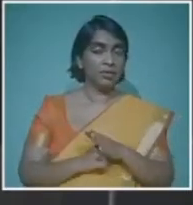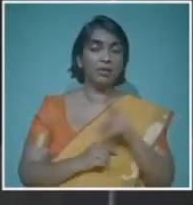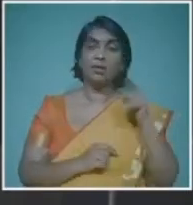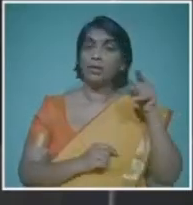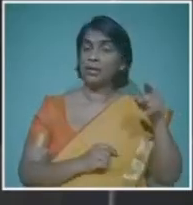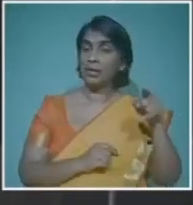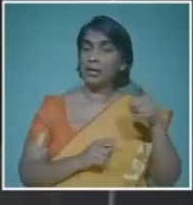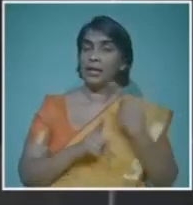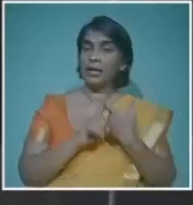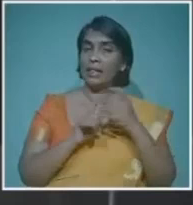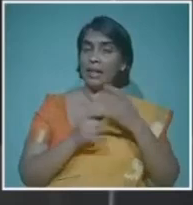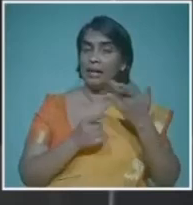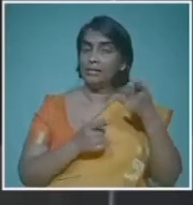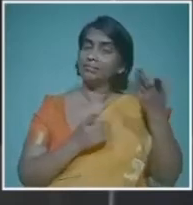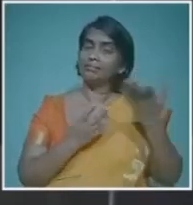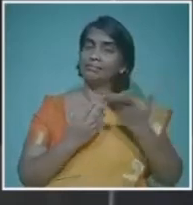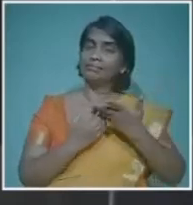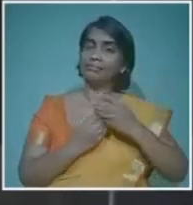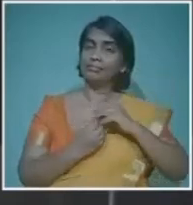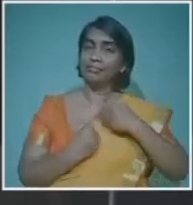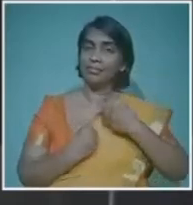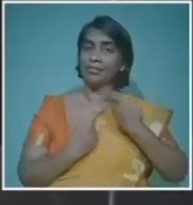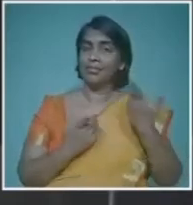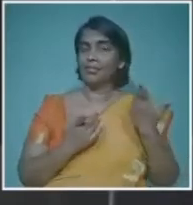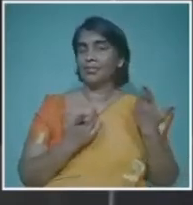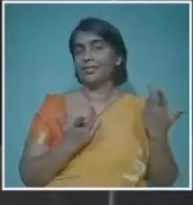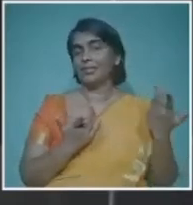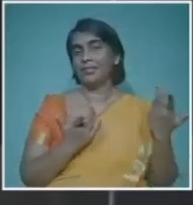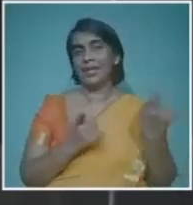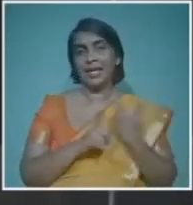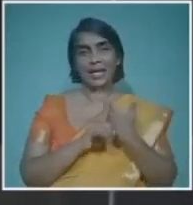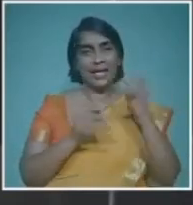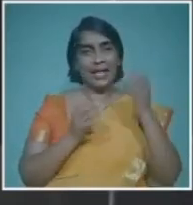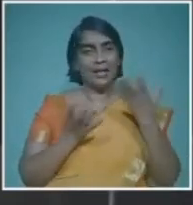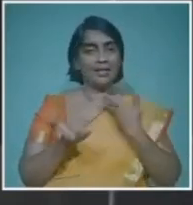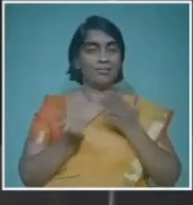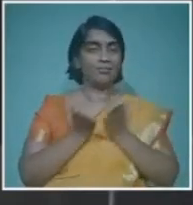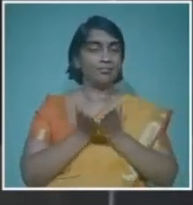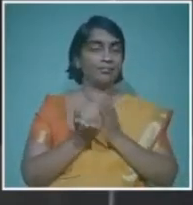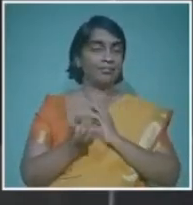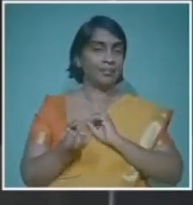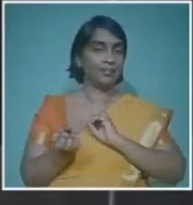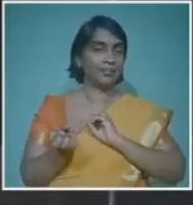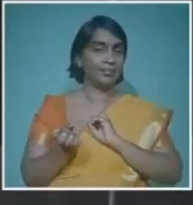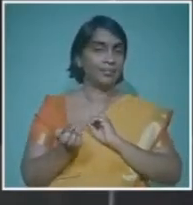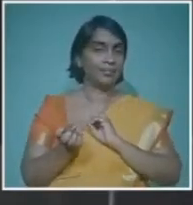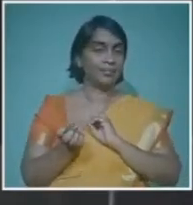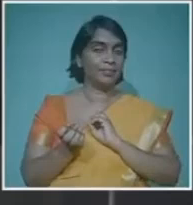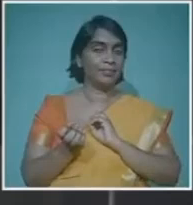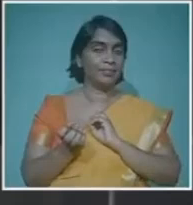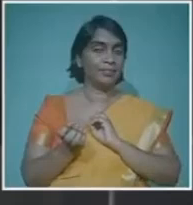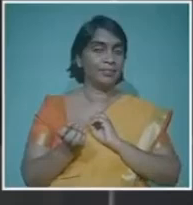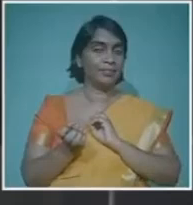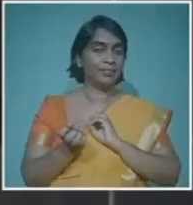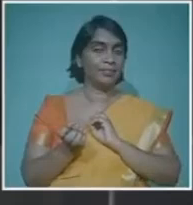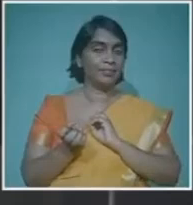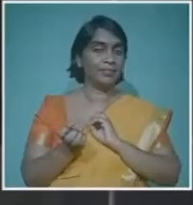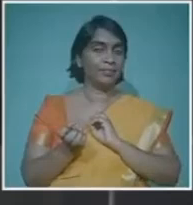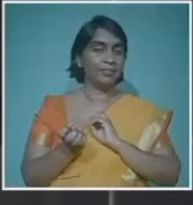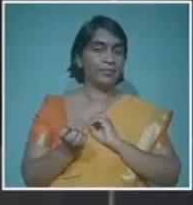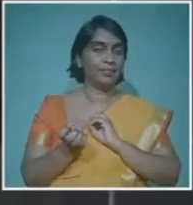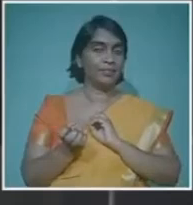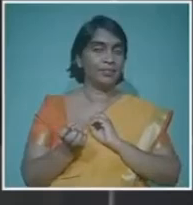ඒගොල්ලොන්ගේ කැලණියේ හරි කොහේ හරි මේ මේ මේ ඒගොල්ලොන්ගේ මේ මේ මේ